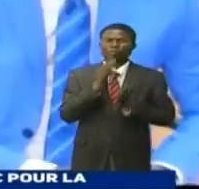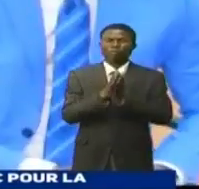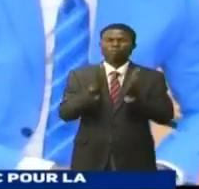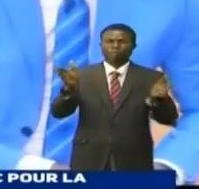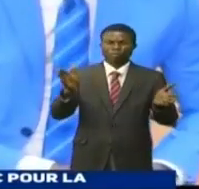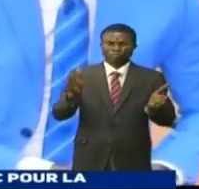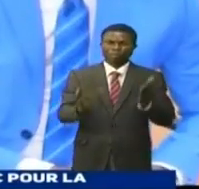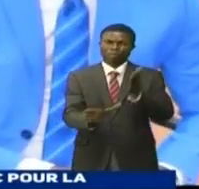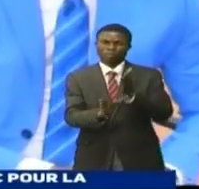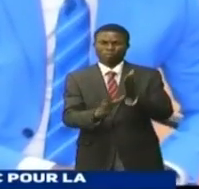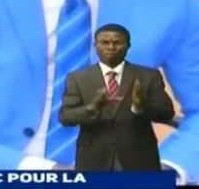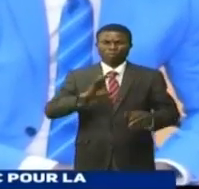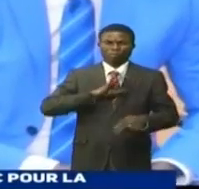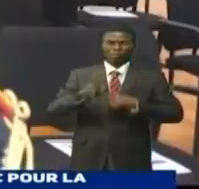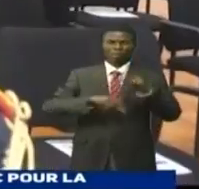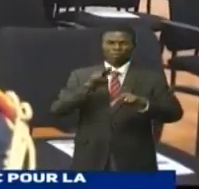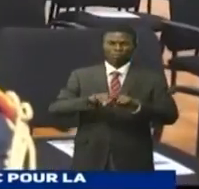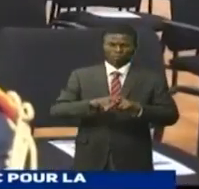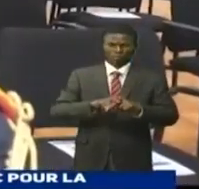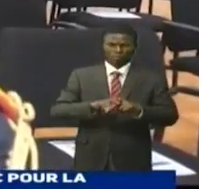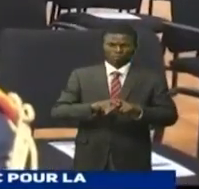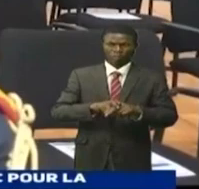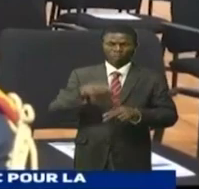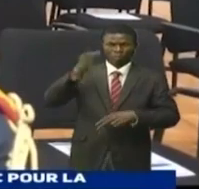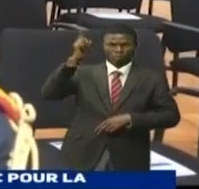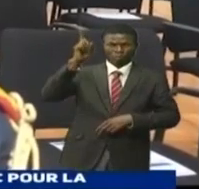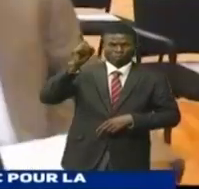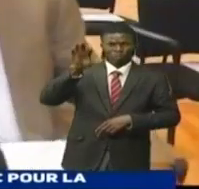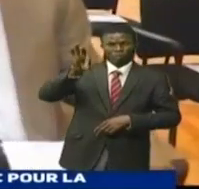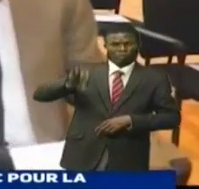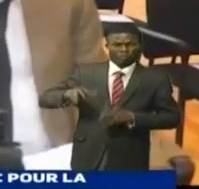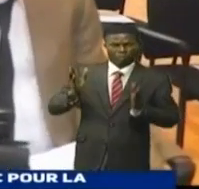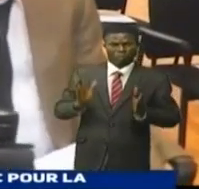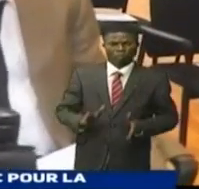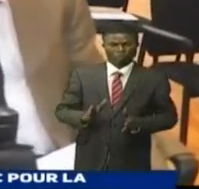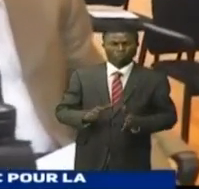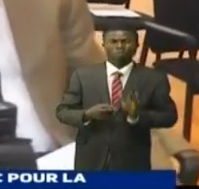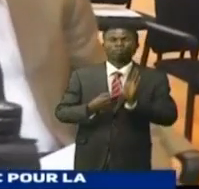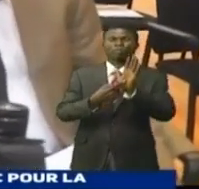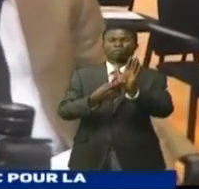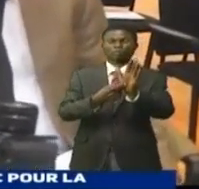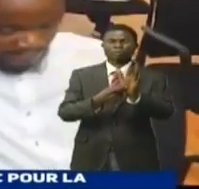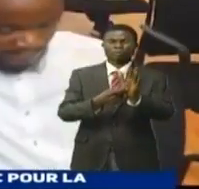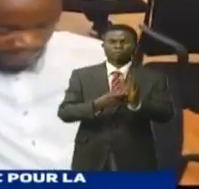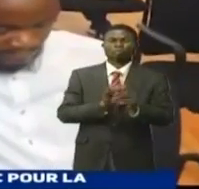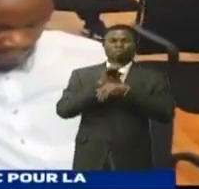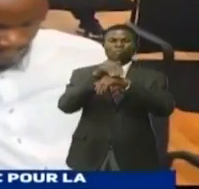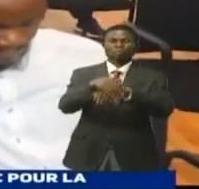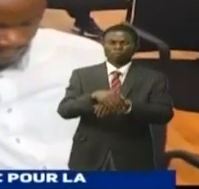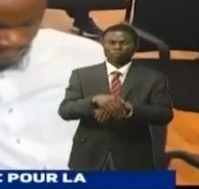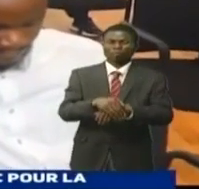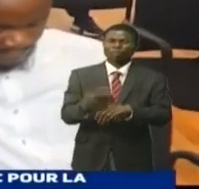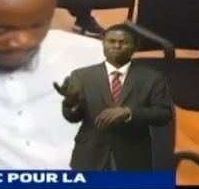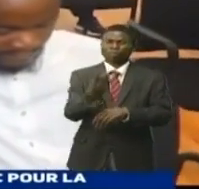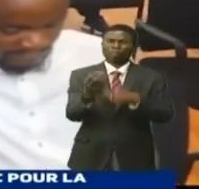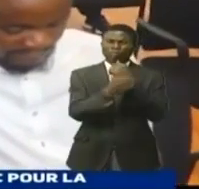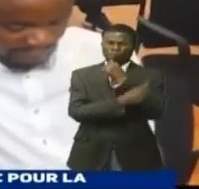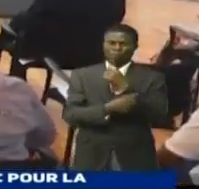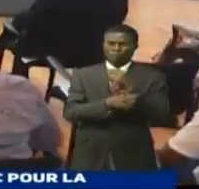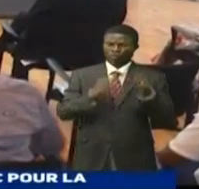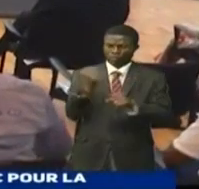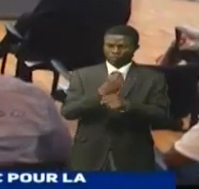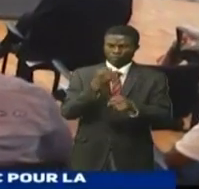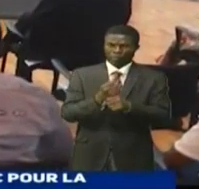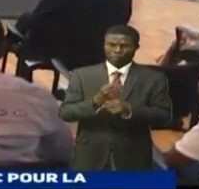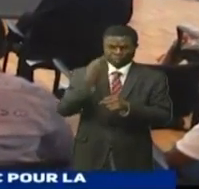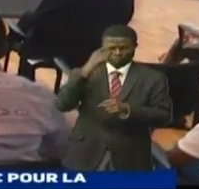adjoint de la police nationale principale bénéficiaire marque ainsi leur engagement respectifs à œuvrer